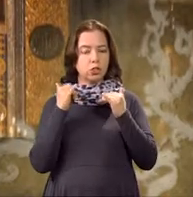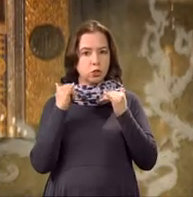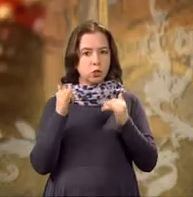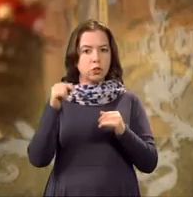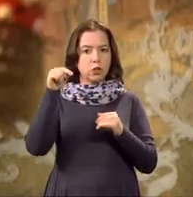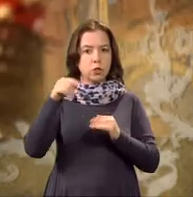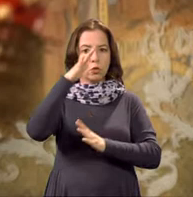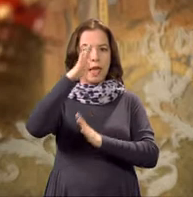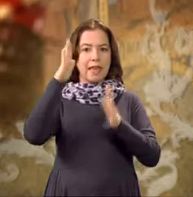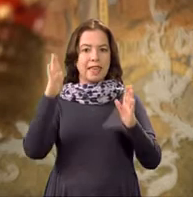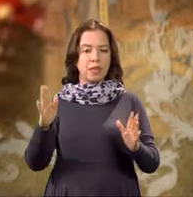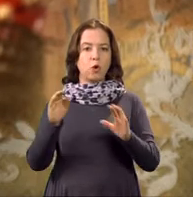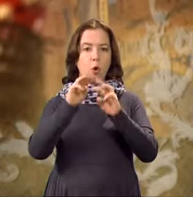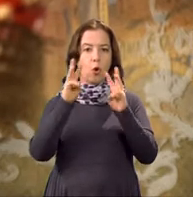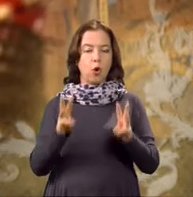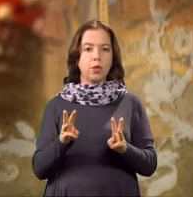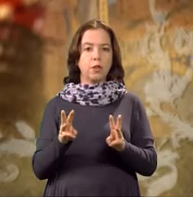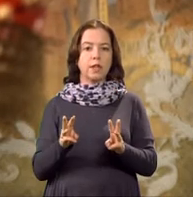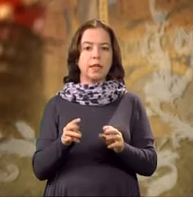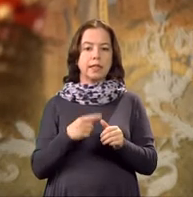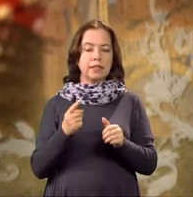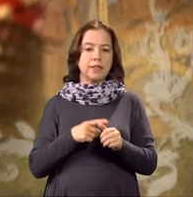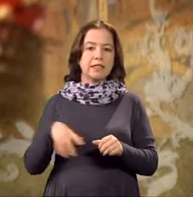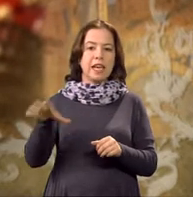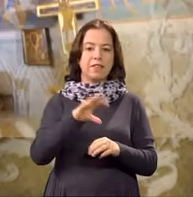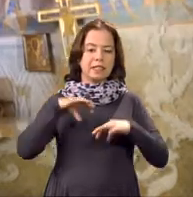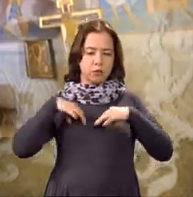звіринці ікони усіх скорботних радість.